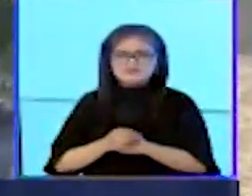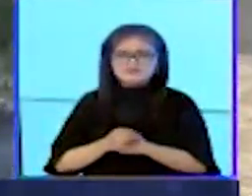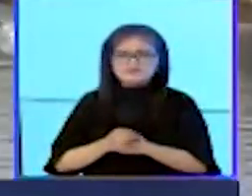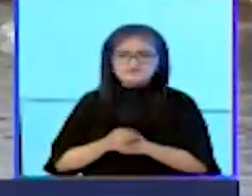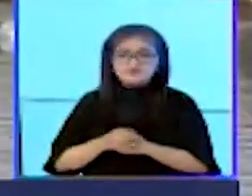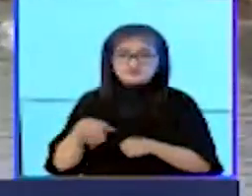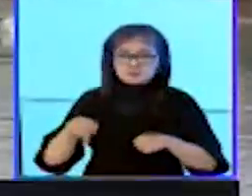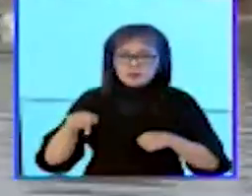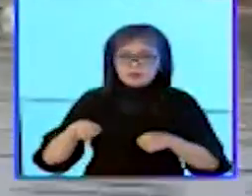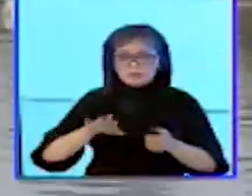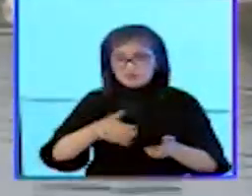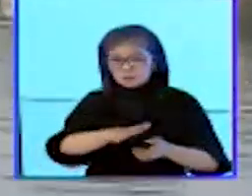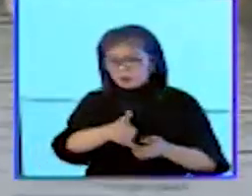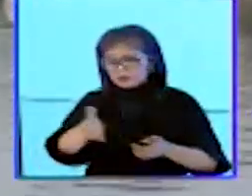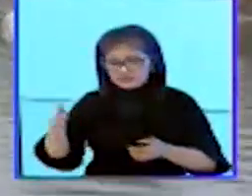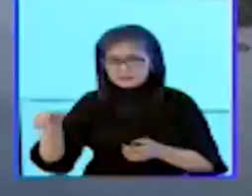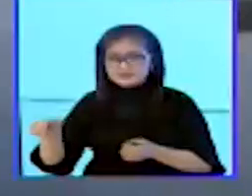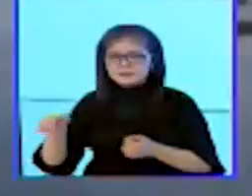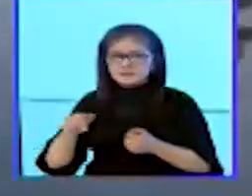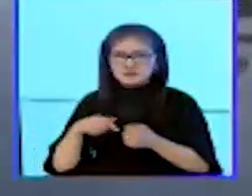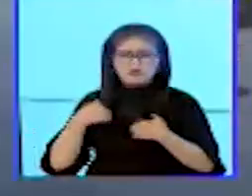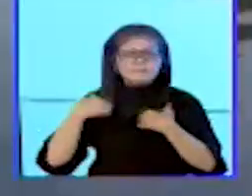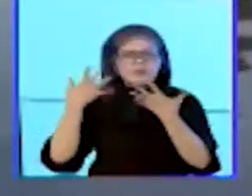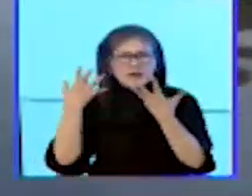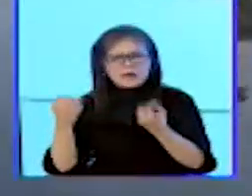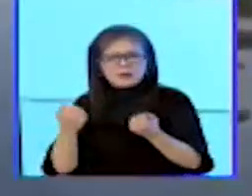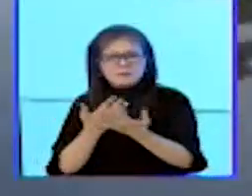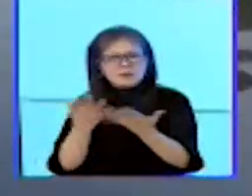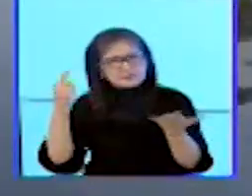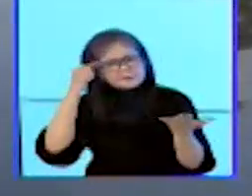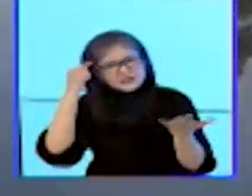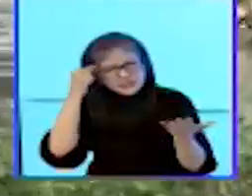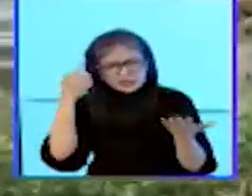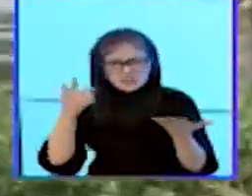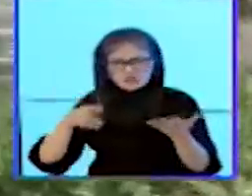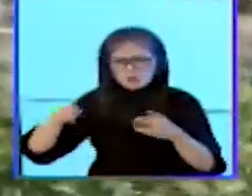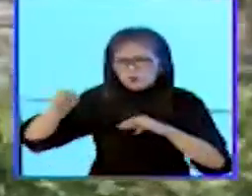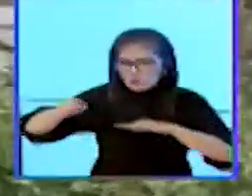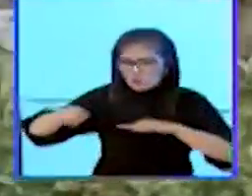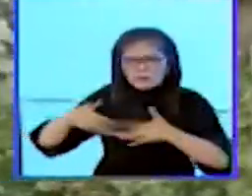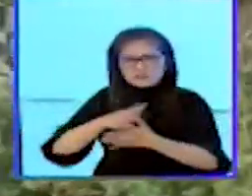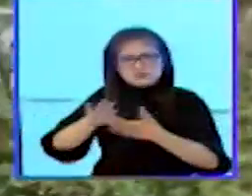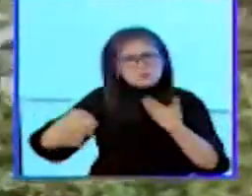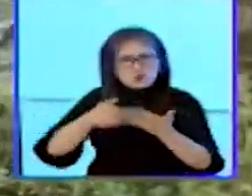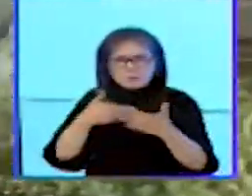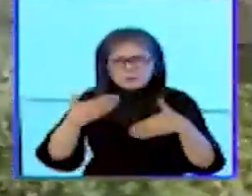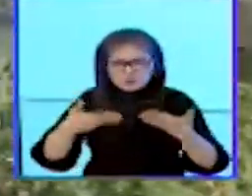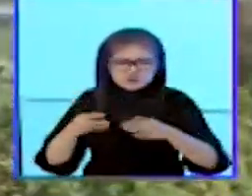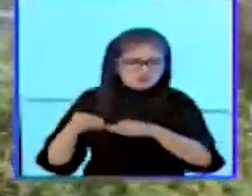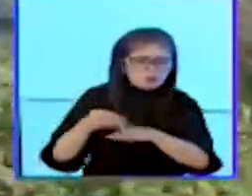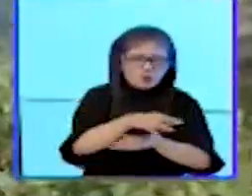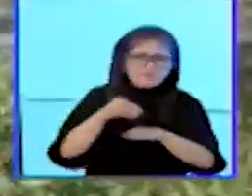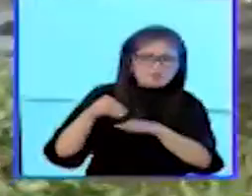parah. Warga berharap pemerintah segera mengambil tindakan dan memberi sanksi kepada perusahaan yang membuang limbah